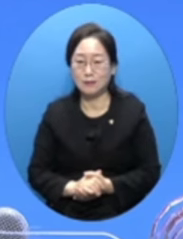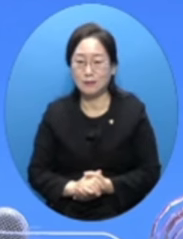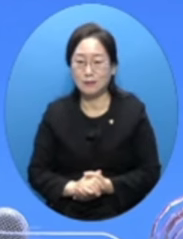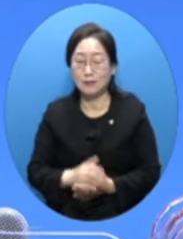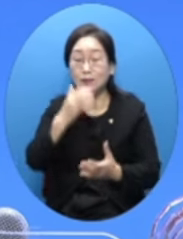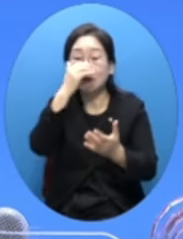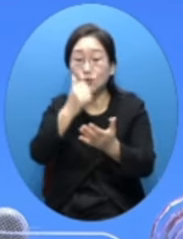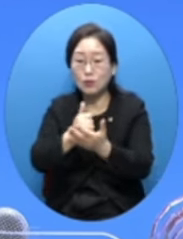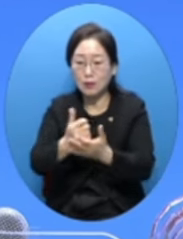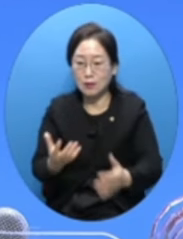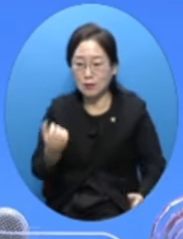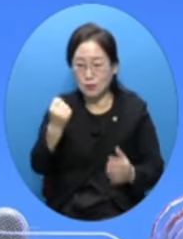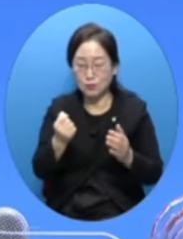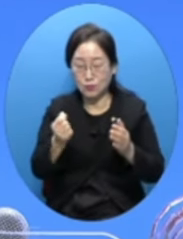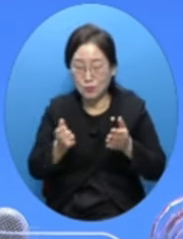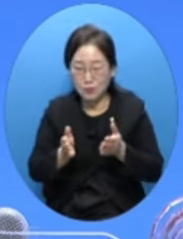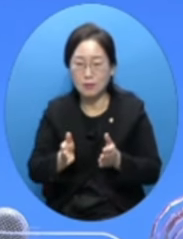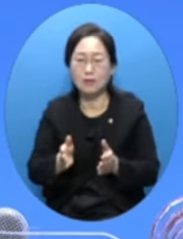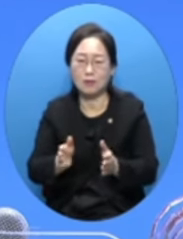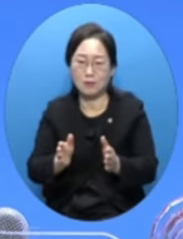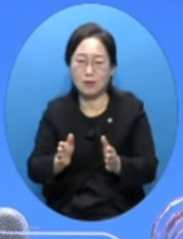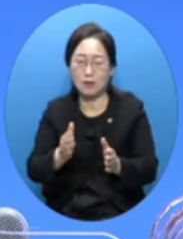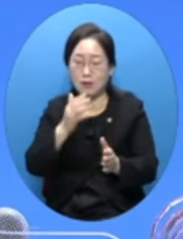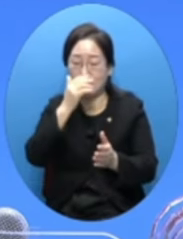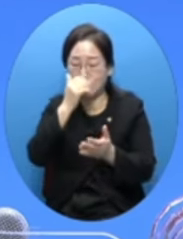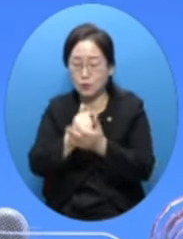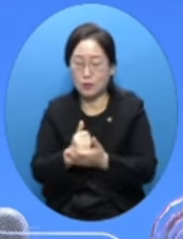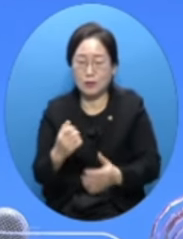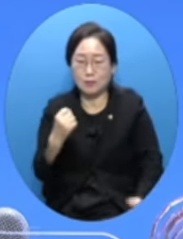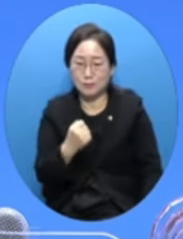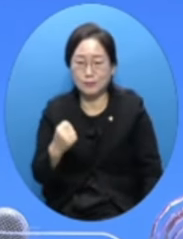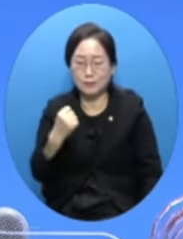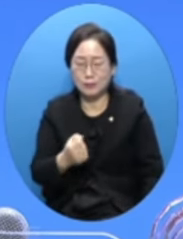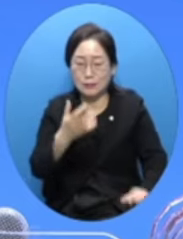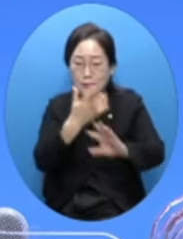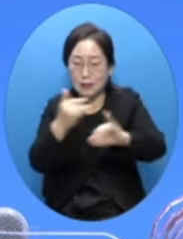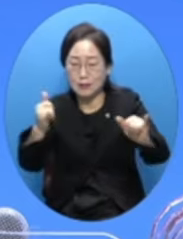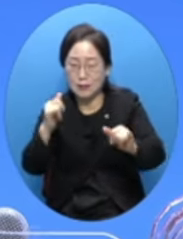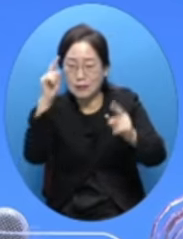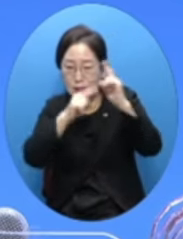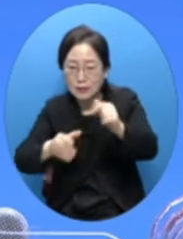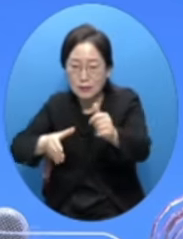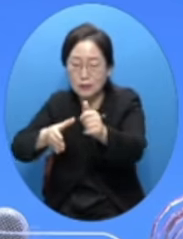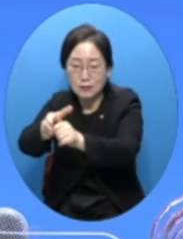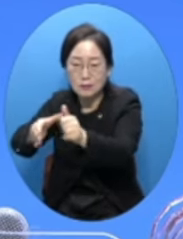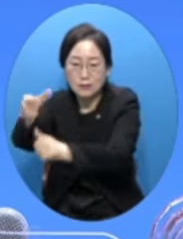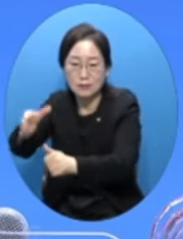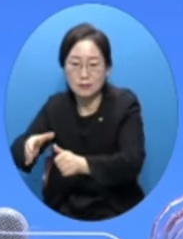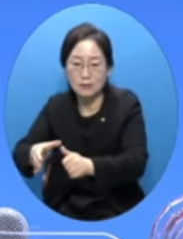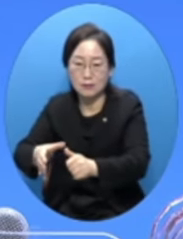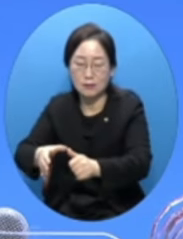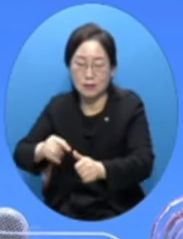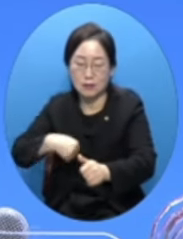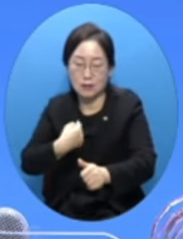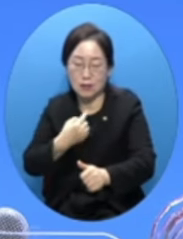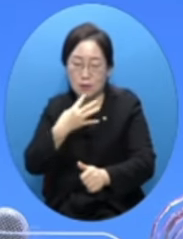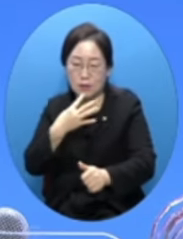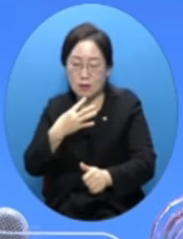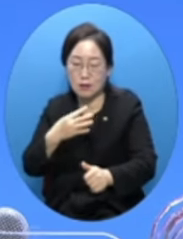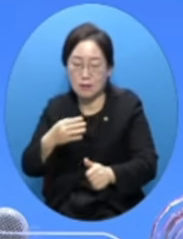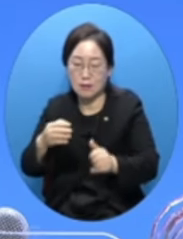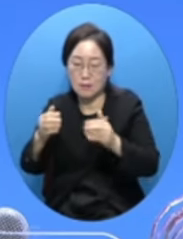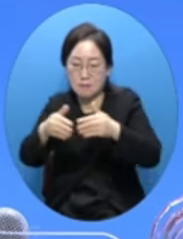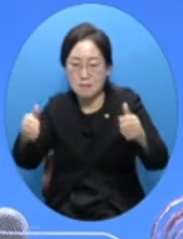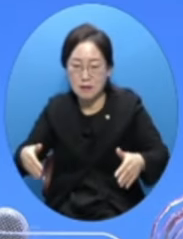죄 가운데 태어나서 죄 가운데 살면서 남에게 상처만 주고 늘 자기밖에 모르는 그런 삶을 살았던